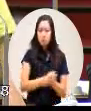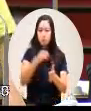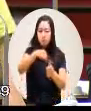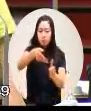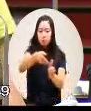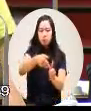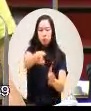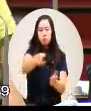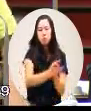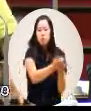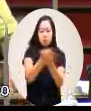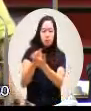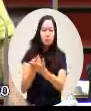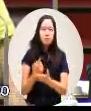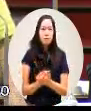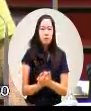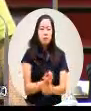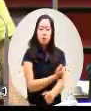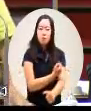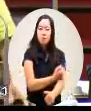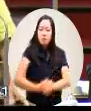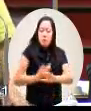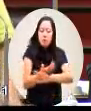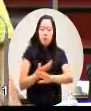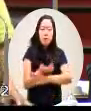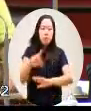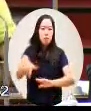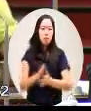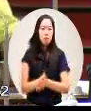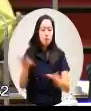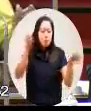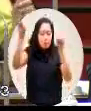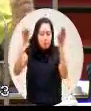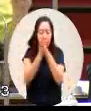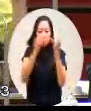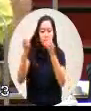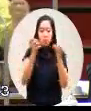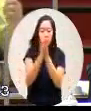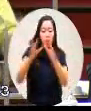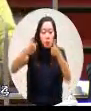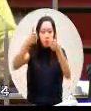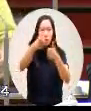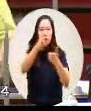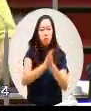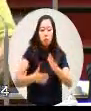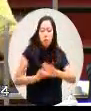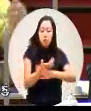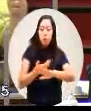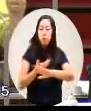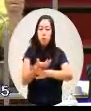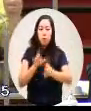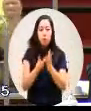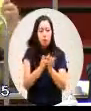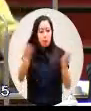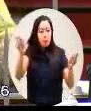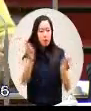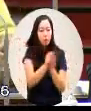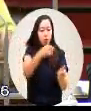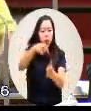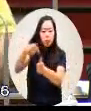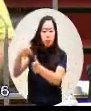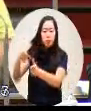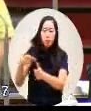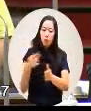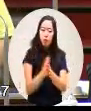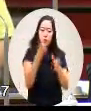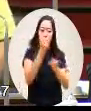更加大家在辛苦，大家在付出。集思广益，用那么多心血，再把我们教育办得好、